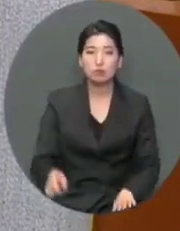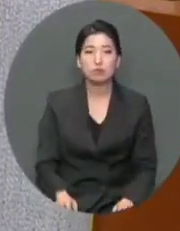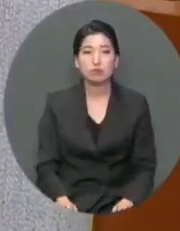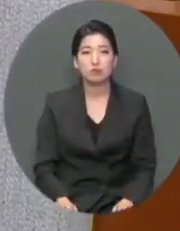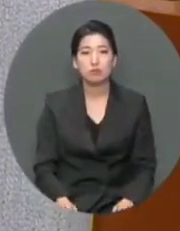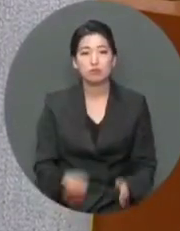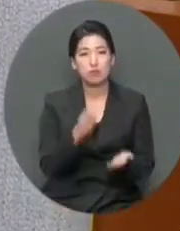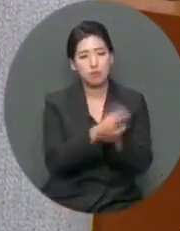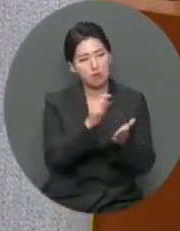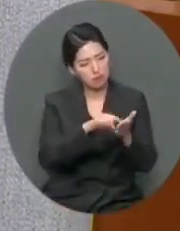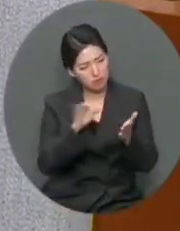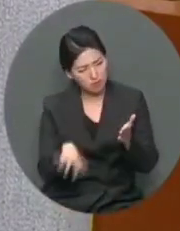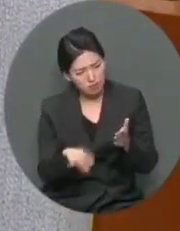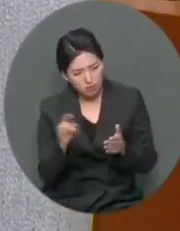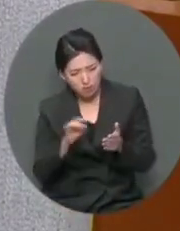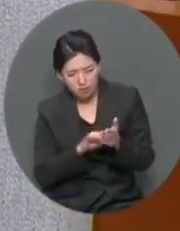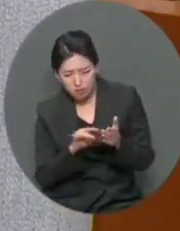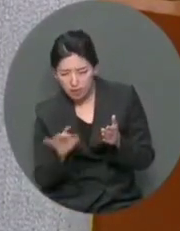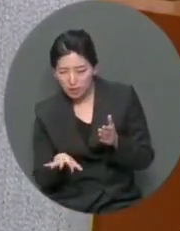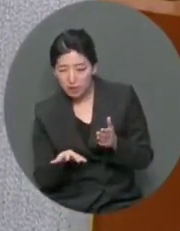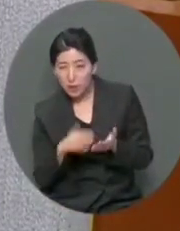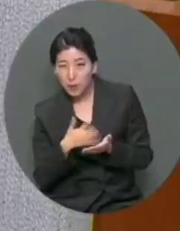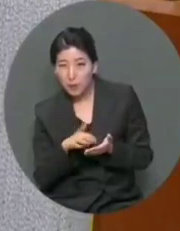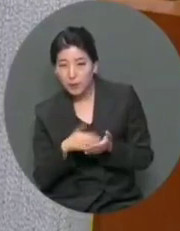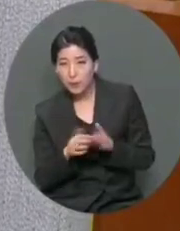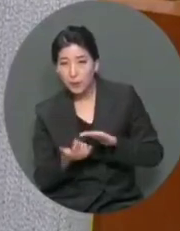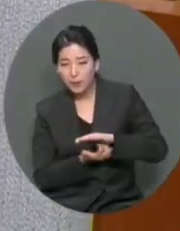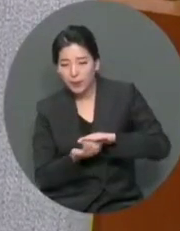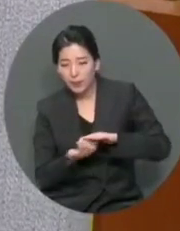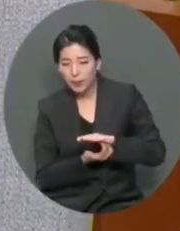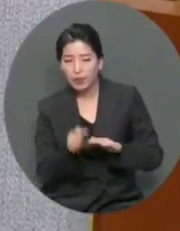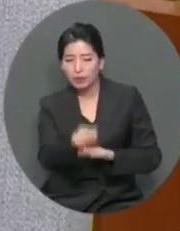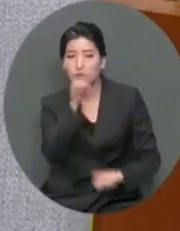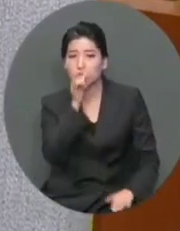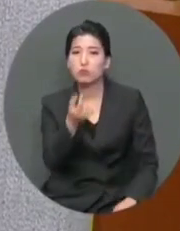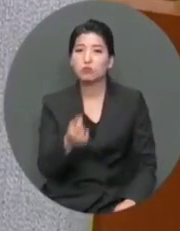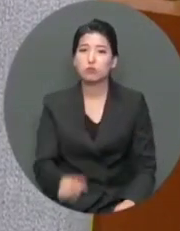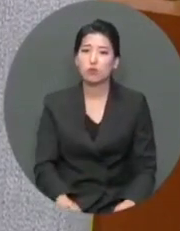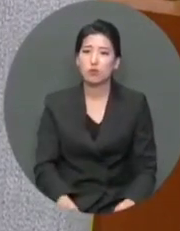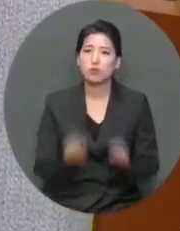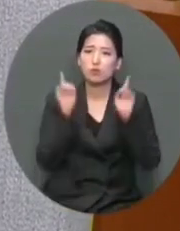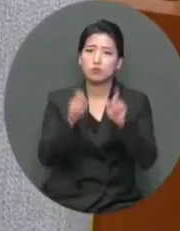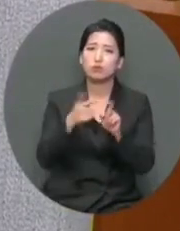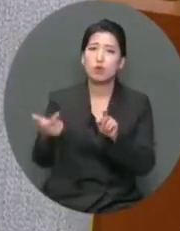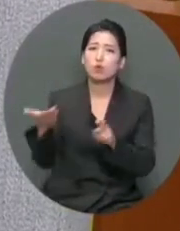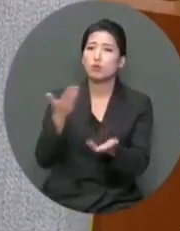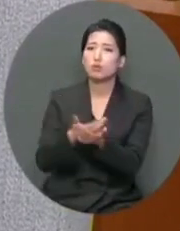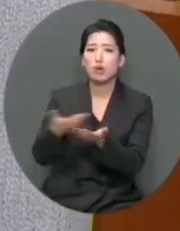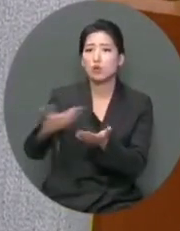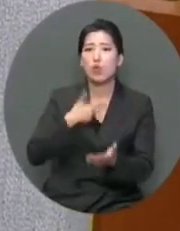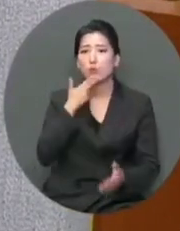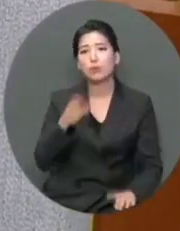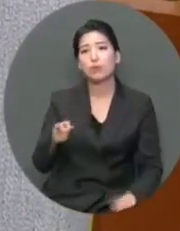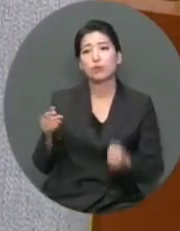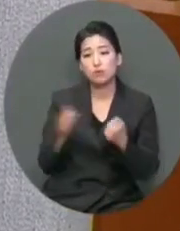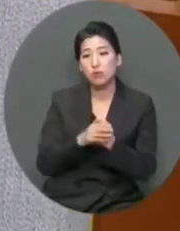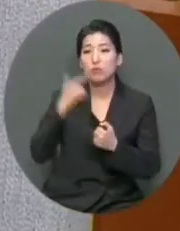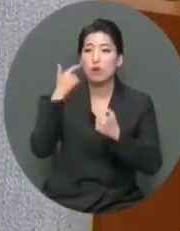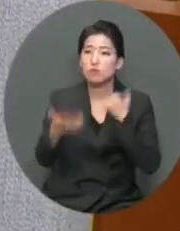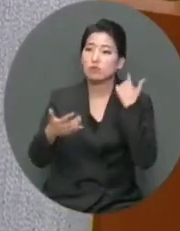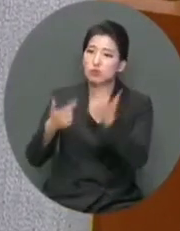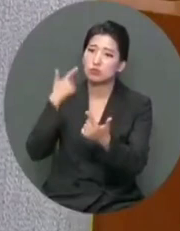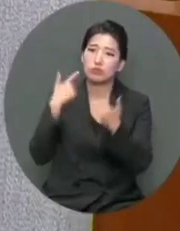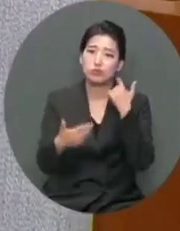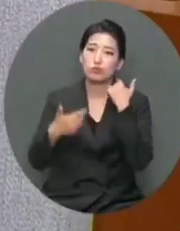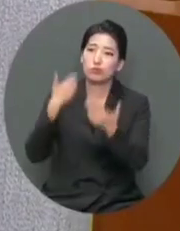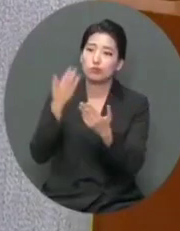질문을 하고, 탈세 같은 것이 있지 않았는지를 물어보고 하는데, 관련 자료는 안 와요. 그러니까 계속 그 부분에 대해서 묻는